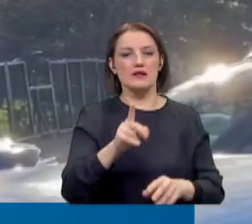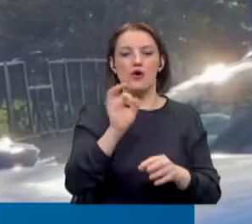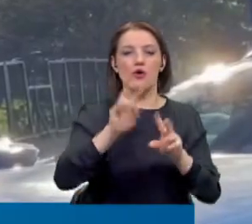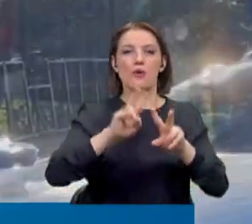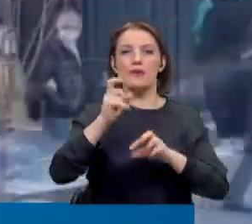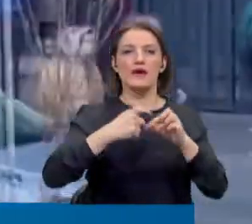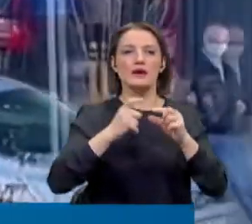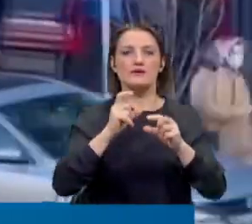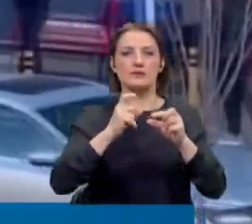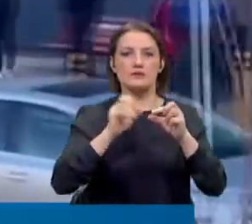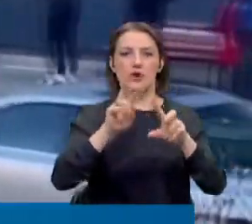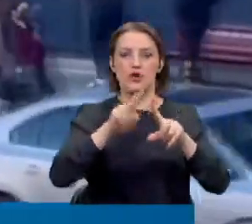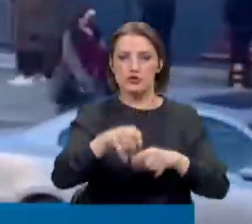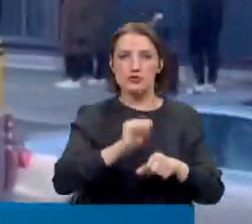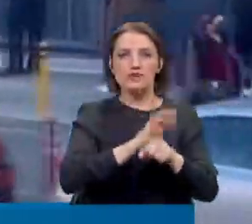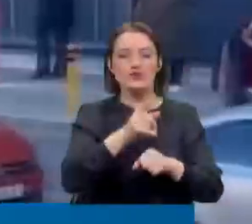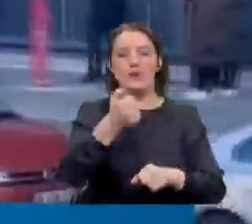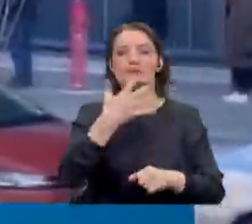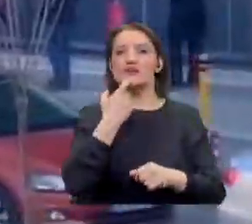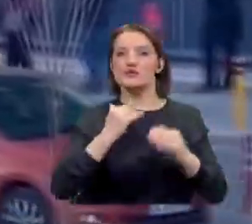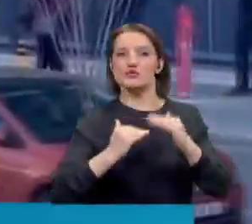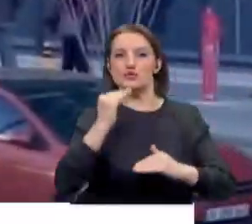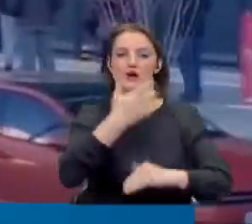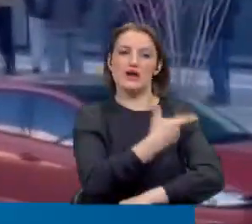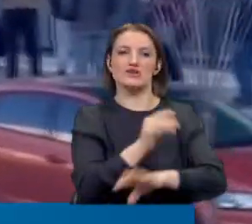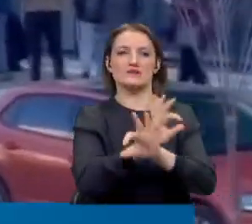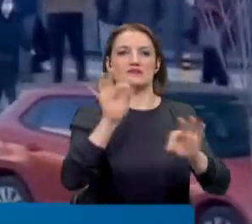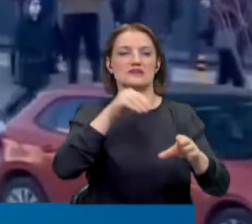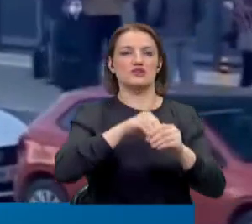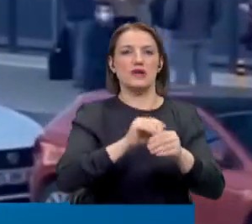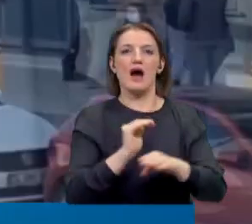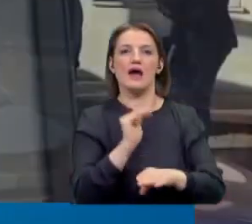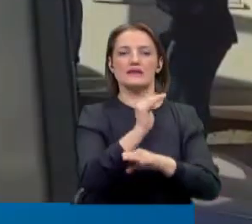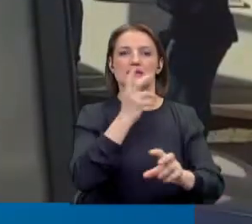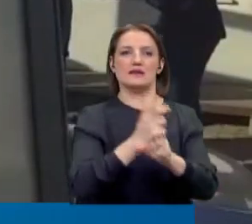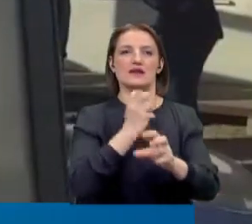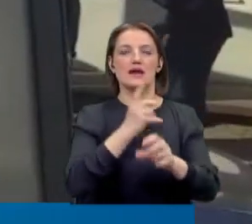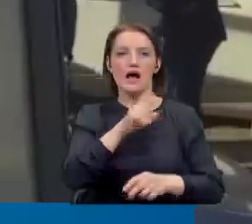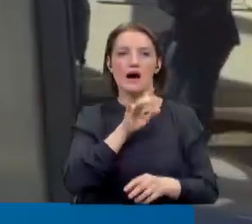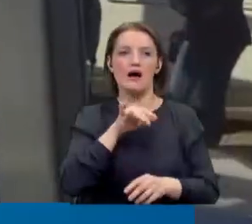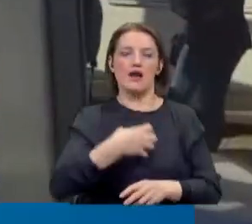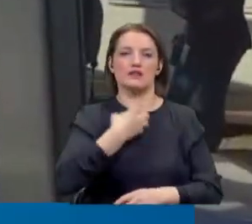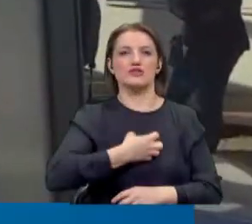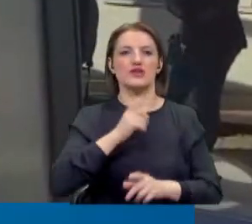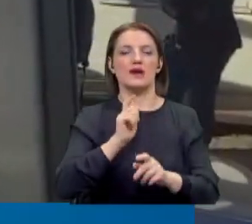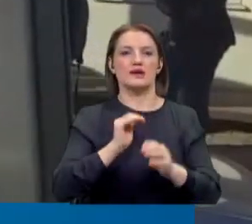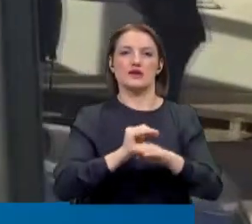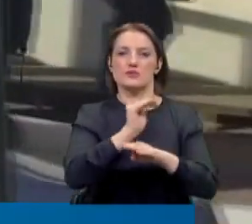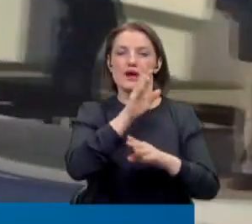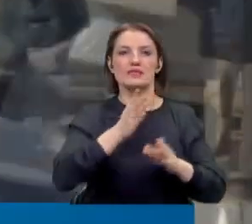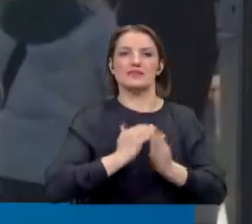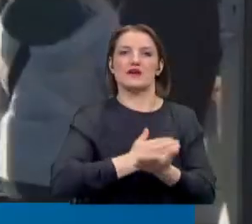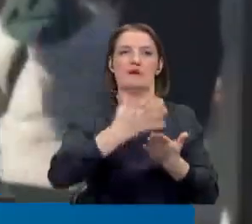omicron varyantı kronik hastalar 65 yaş üstü ve aşısız lar için hayatı tehdit etmeye endişe yaratmaya devam ediyor